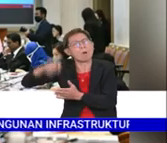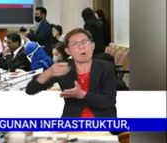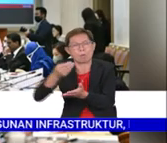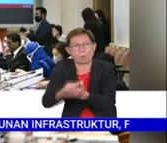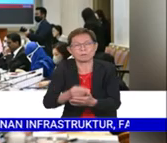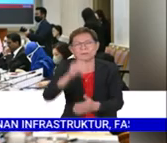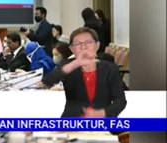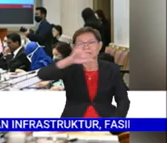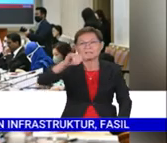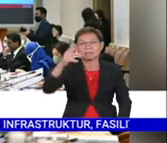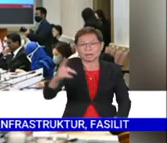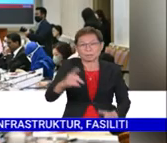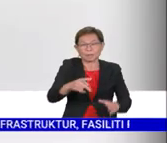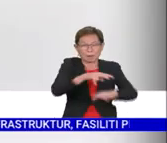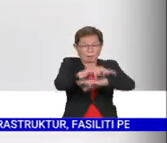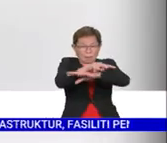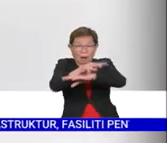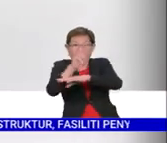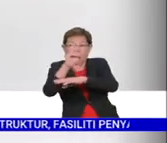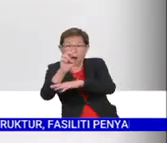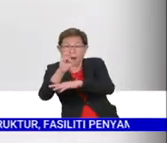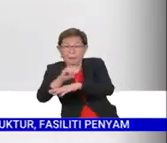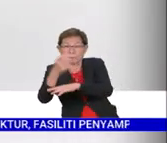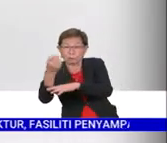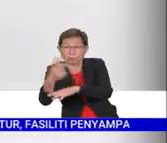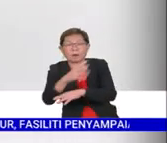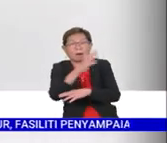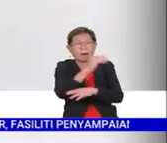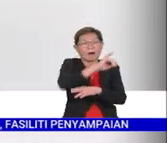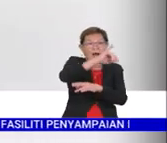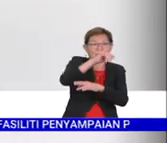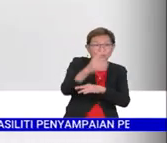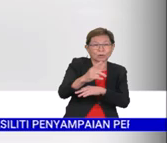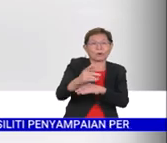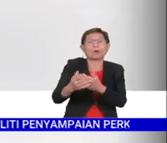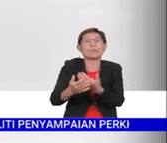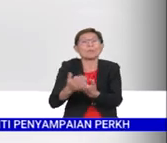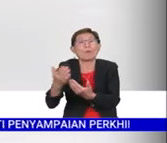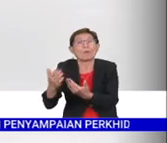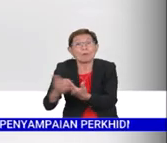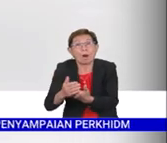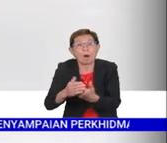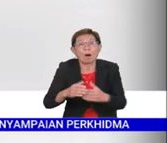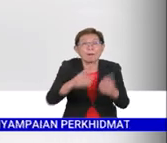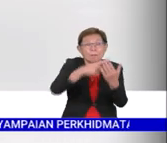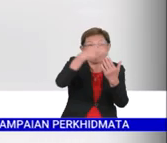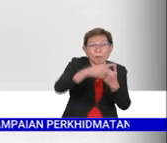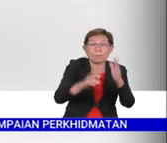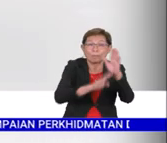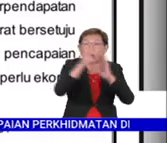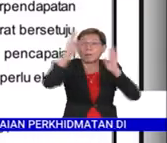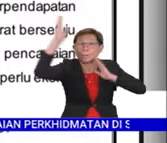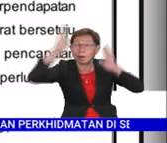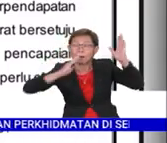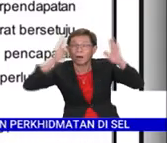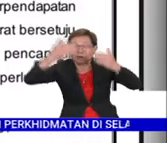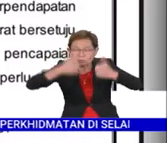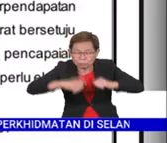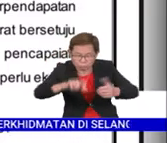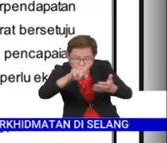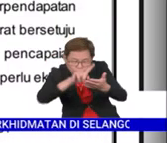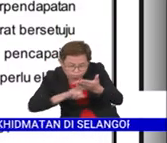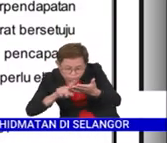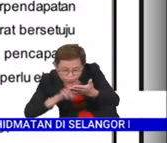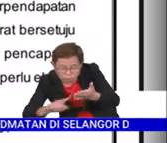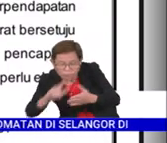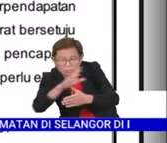tertinggi pemantauan RM ke-12 dan jawatankuasa pemuda syarat pelaksanaan proyek pembangunan negara juga akan terus meneliti